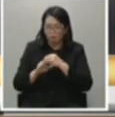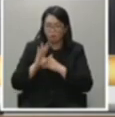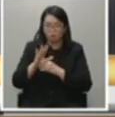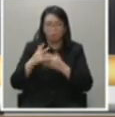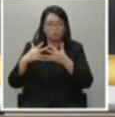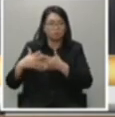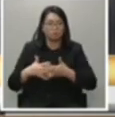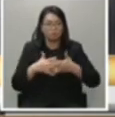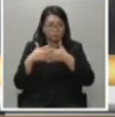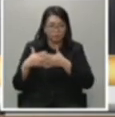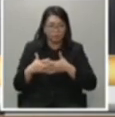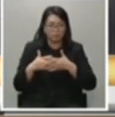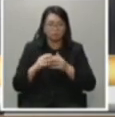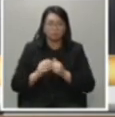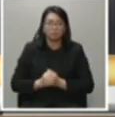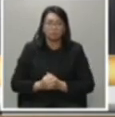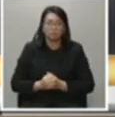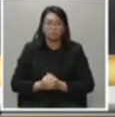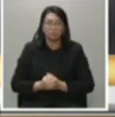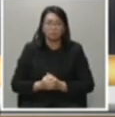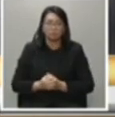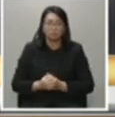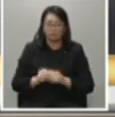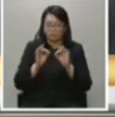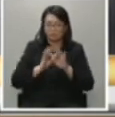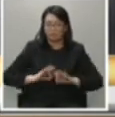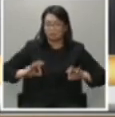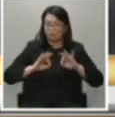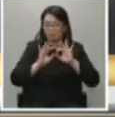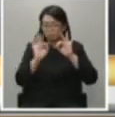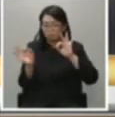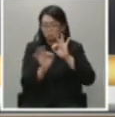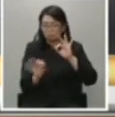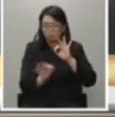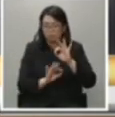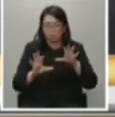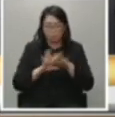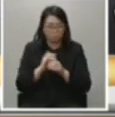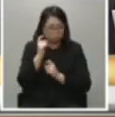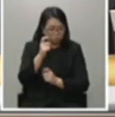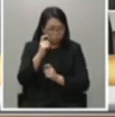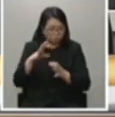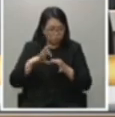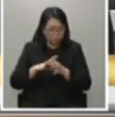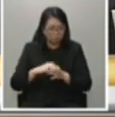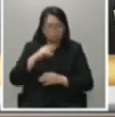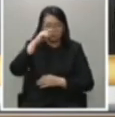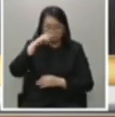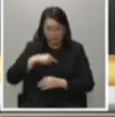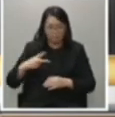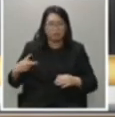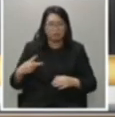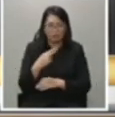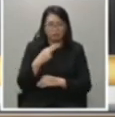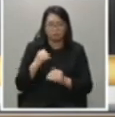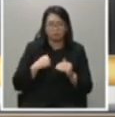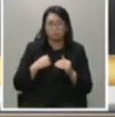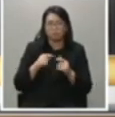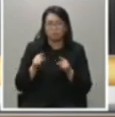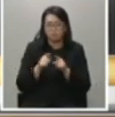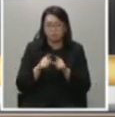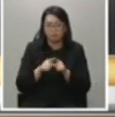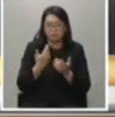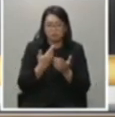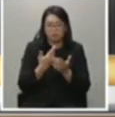รณีประเทศไทยมีสาระสำคัญเกี่ยวกับความเสี่ยงของไทยที่จะถูกตัดสิทธิ์ GSP ซึ่งเอกสาร